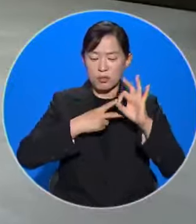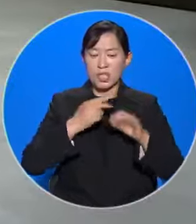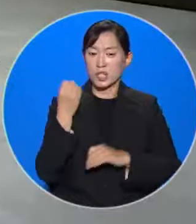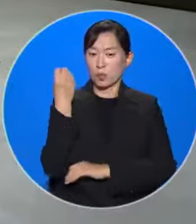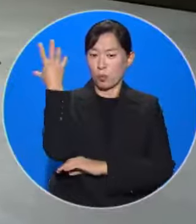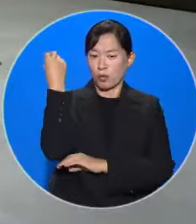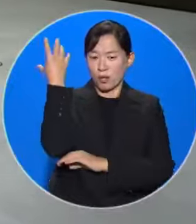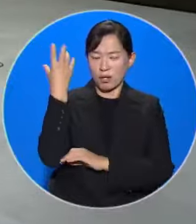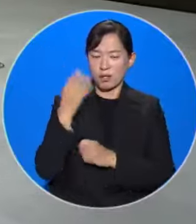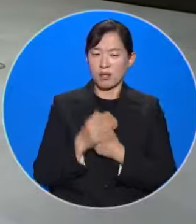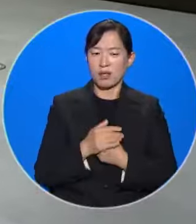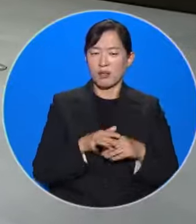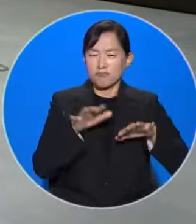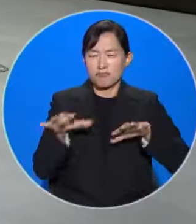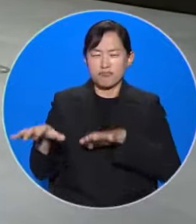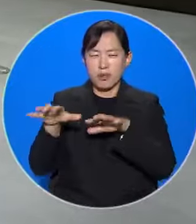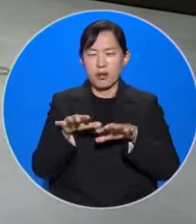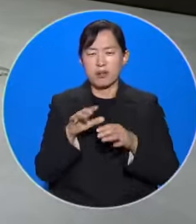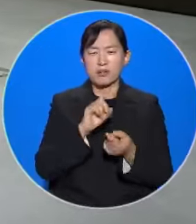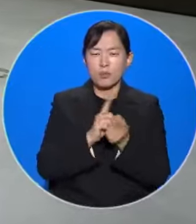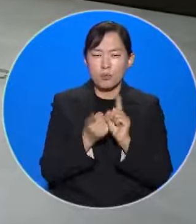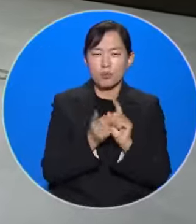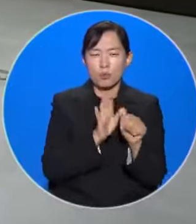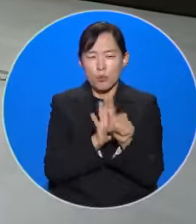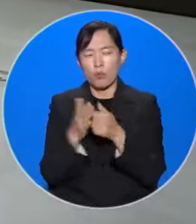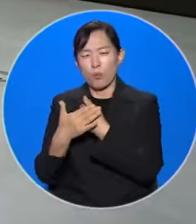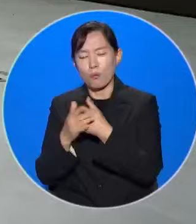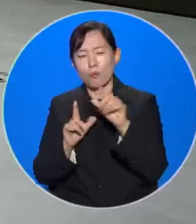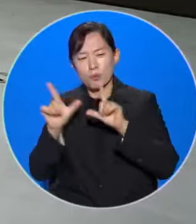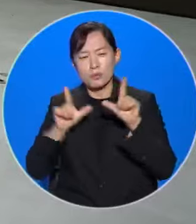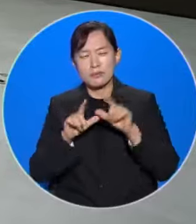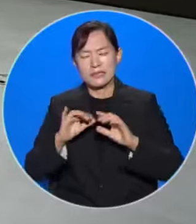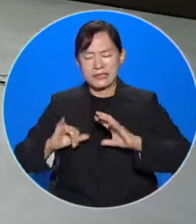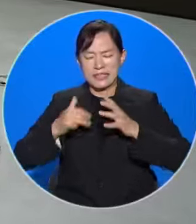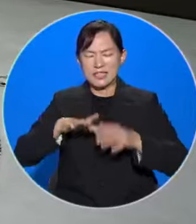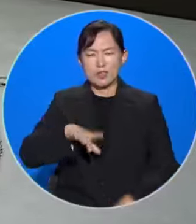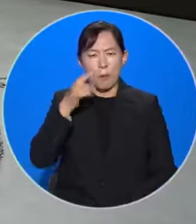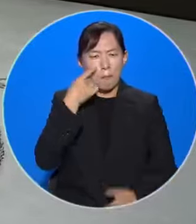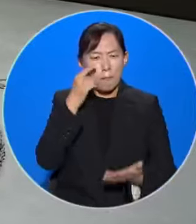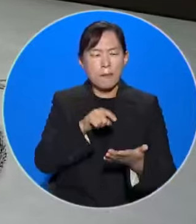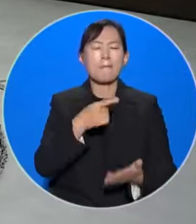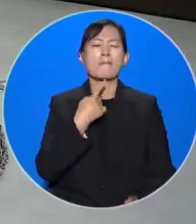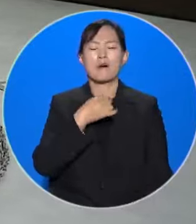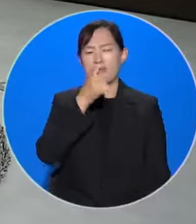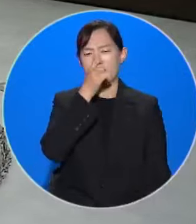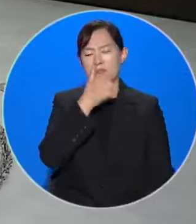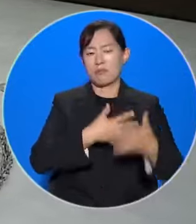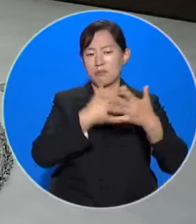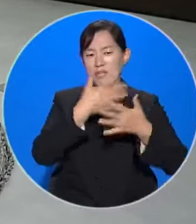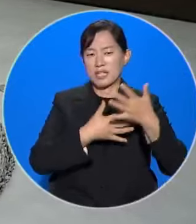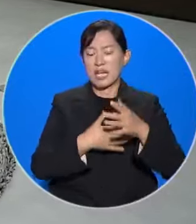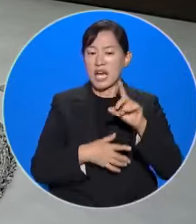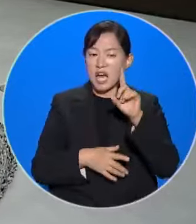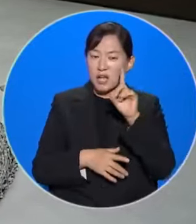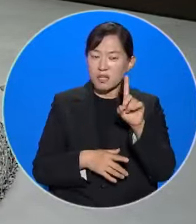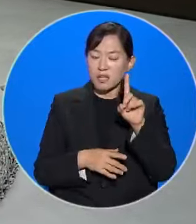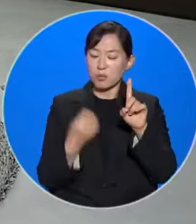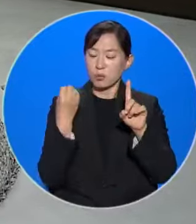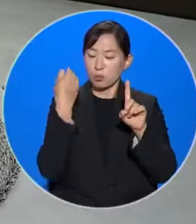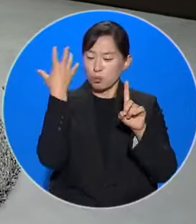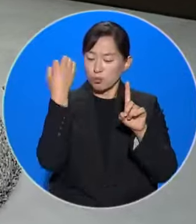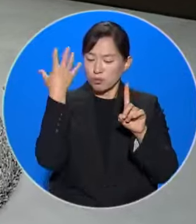돕고 협력하는 모습이 세계 최초로 포착된 적이 있었습니다. 영상에 한 마리의 참